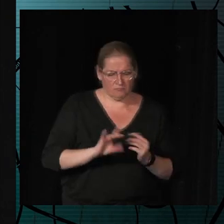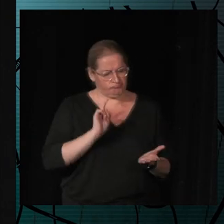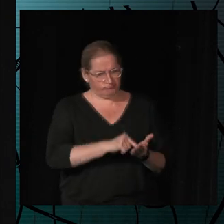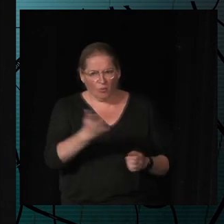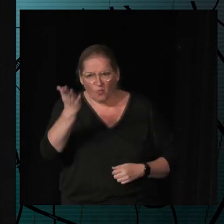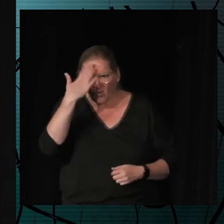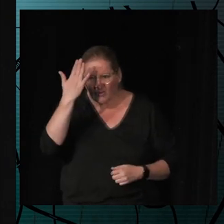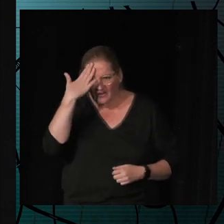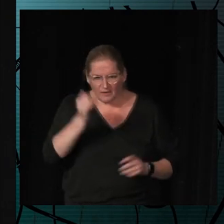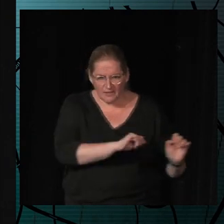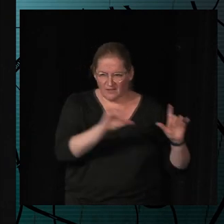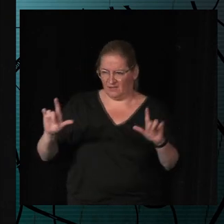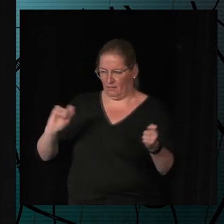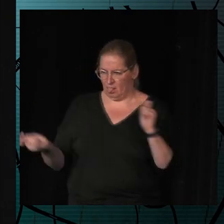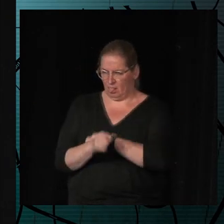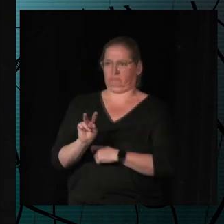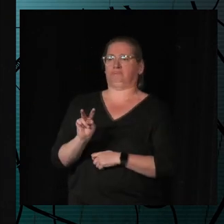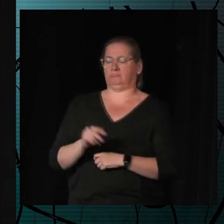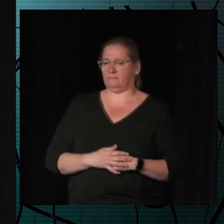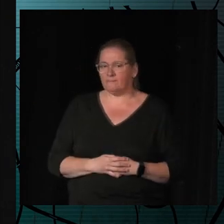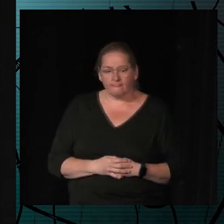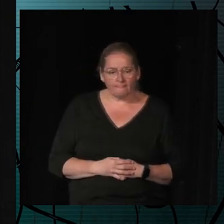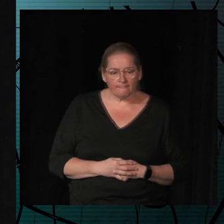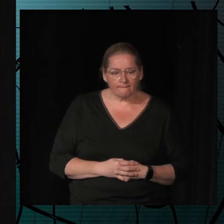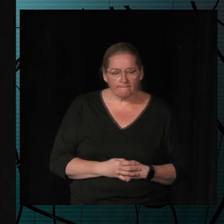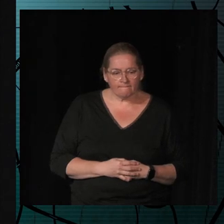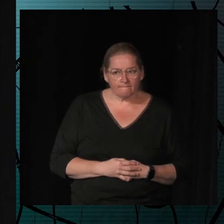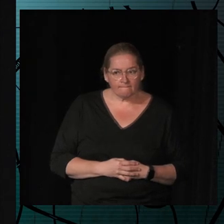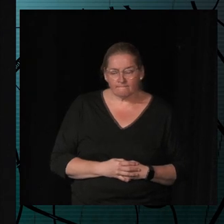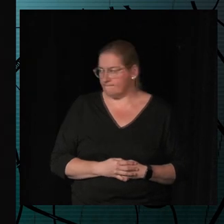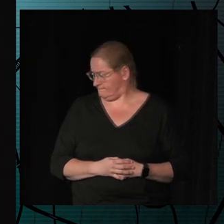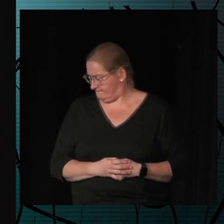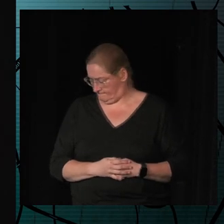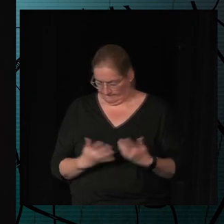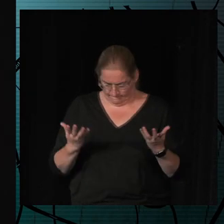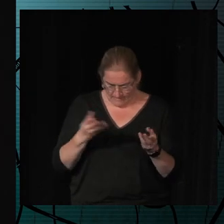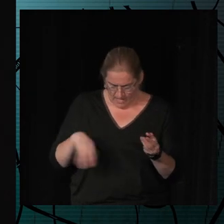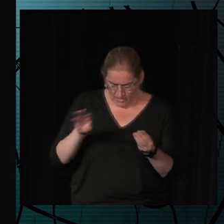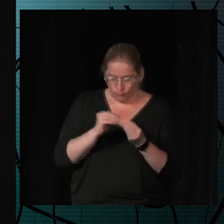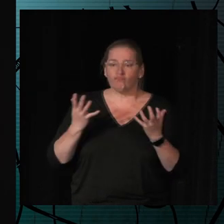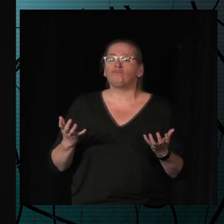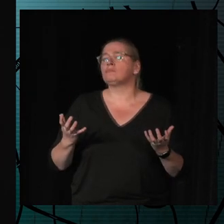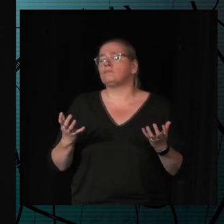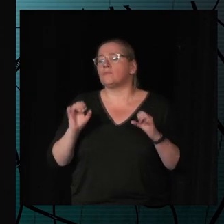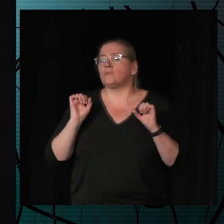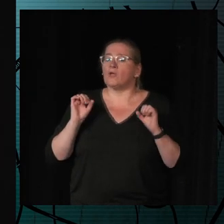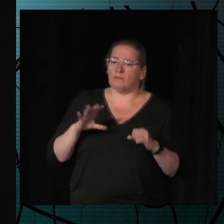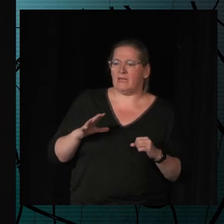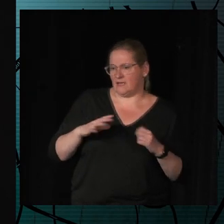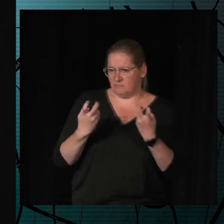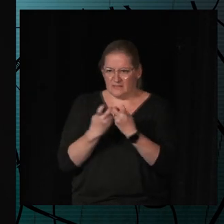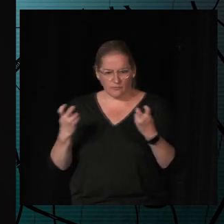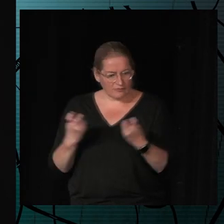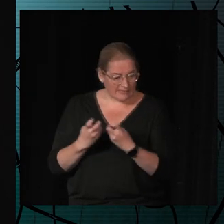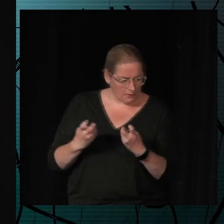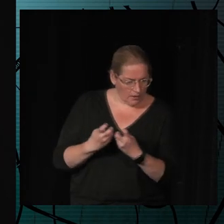très commun mais en les transformant tu parles de oui enfasy non je voulais juste pour préciser mais après on peut en creusant un peu trouver des jeux sur Steam